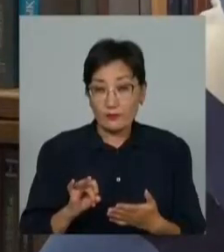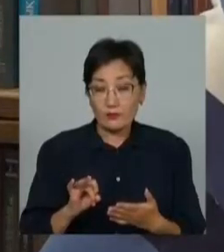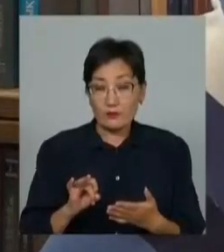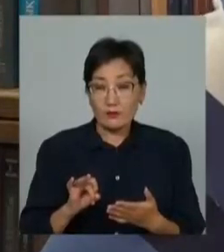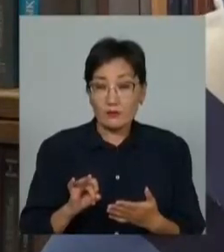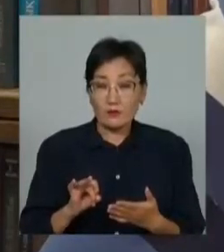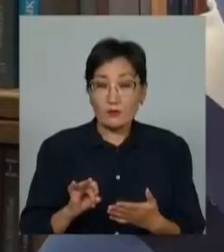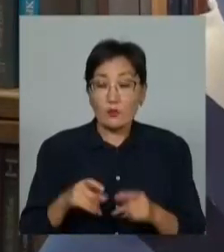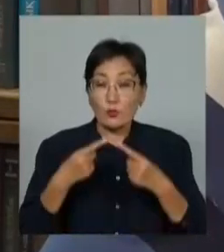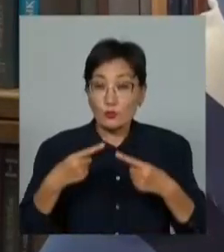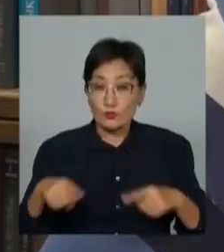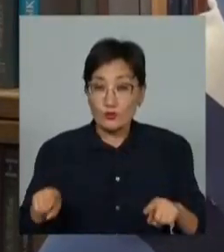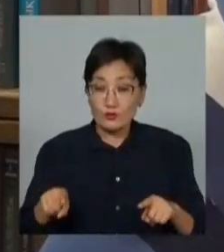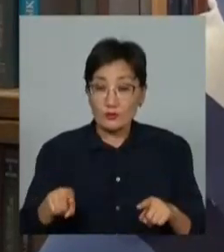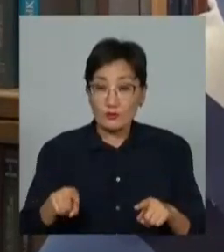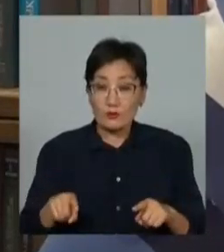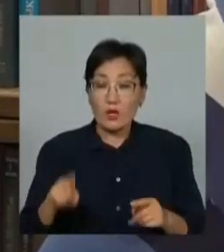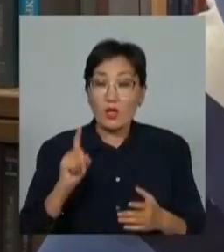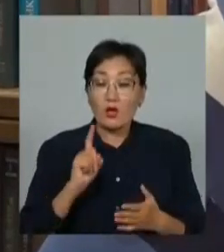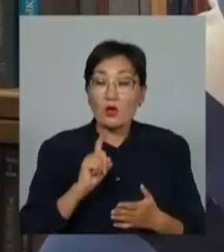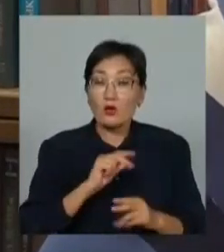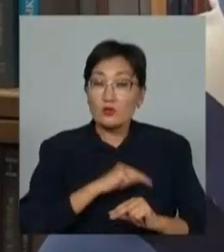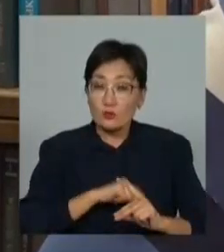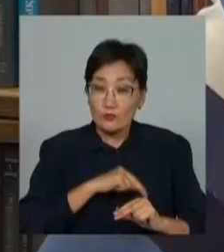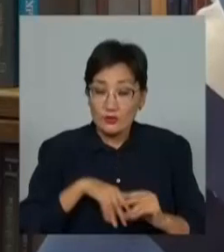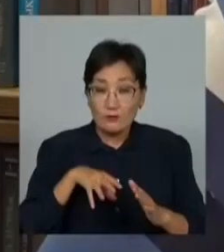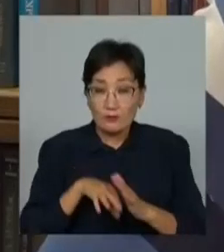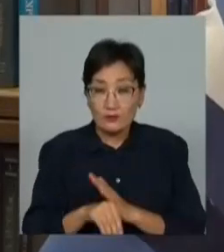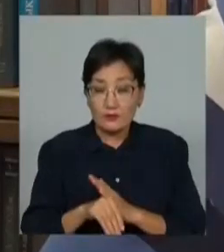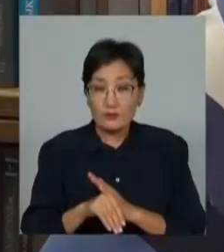оның өзге міндеттерімен қосқанда